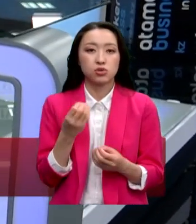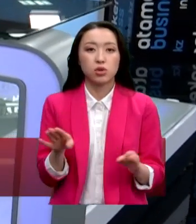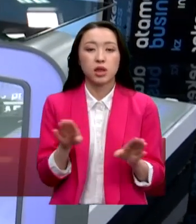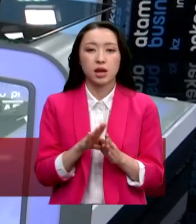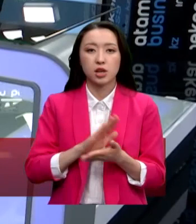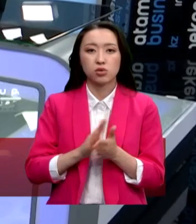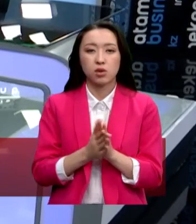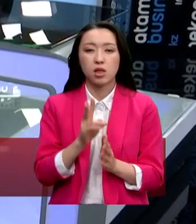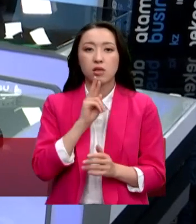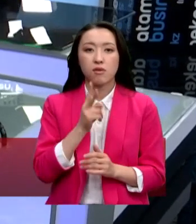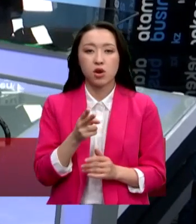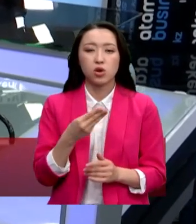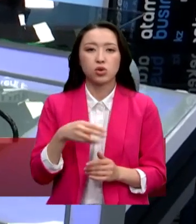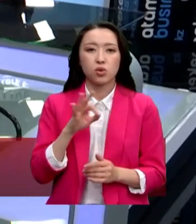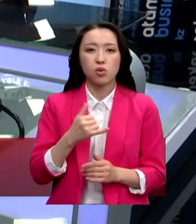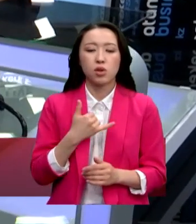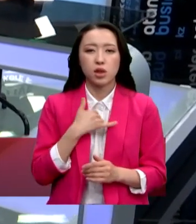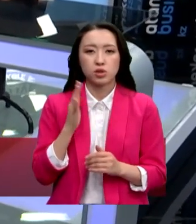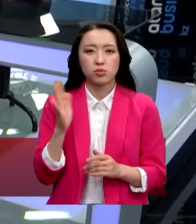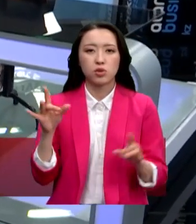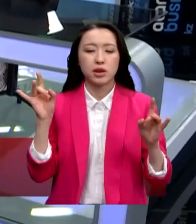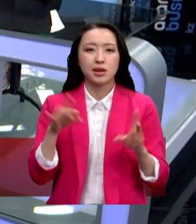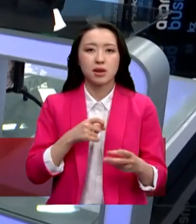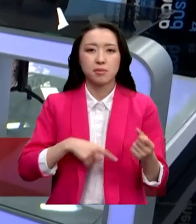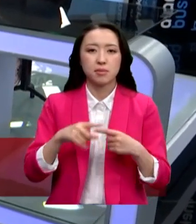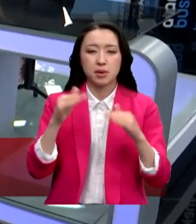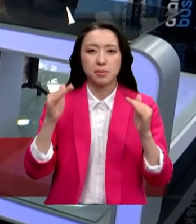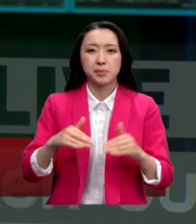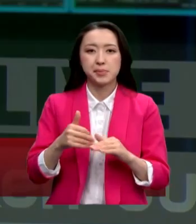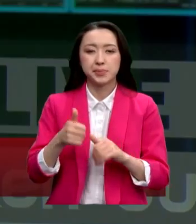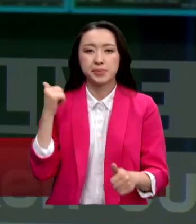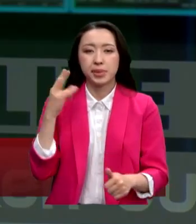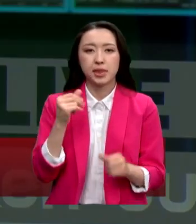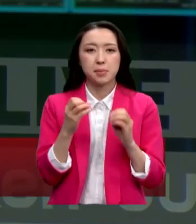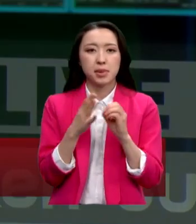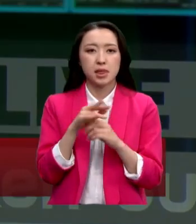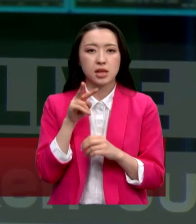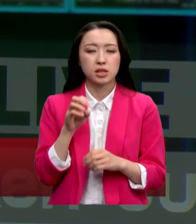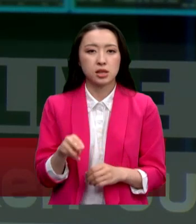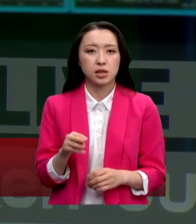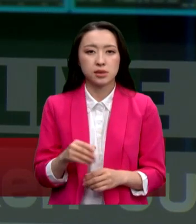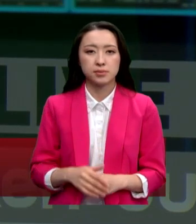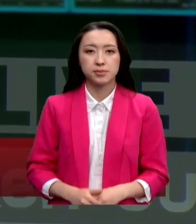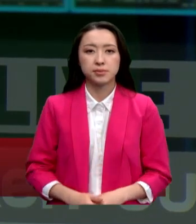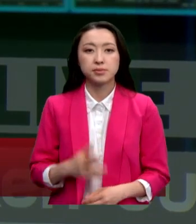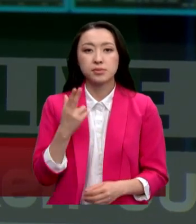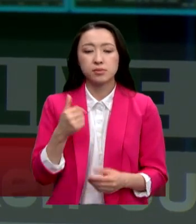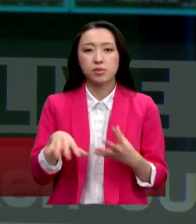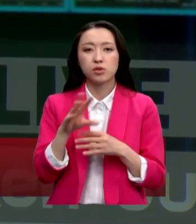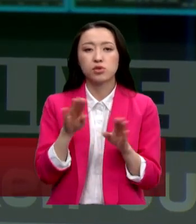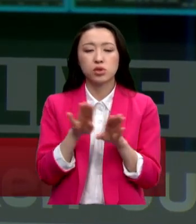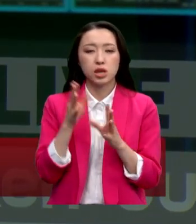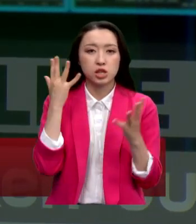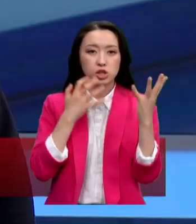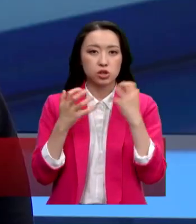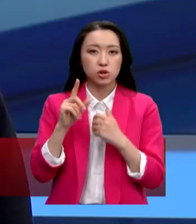продлится 2 года, то нас откинет в ресторанном бизнесе лет на 15 назад. Неужели все так серьезно? Да, на самом деле все так серьезно. Почему?